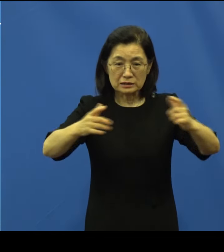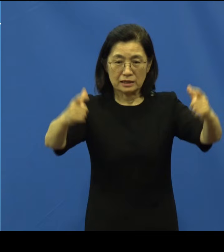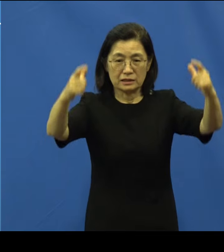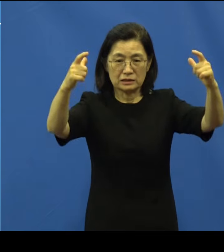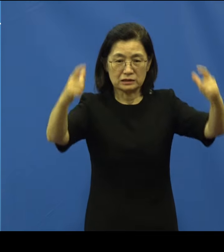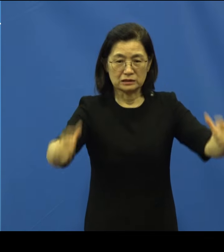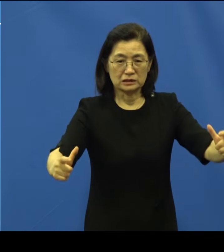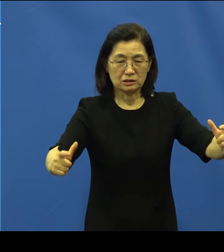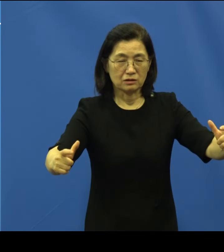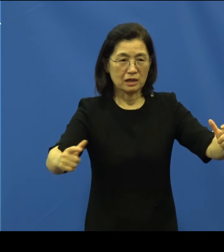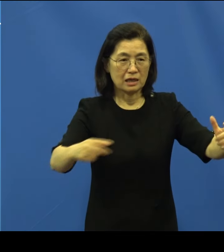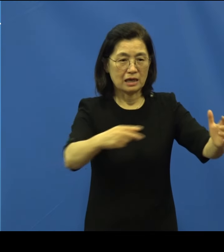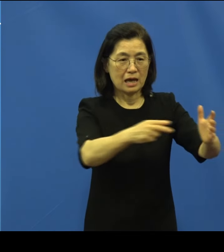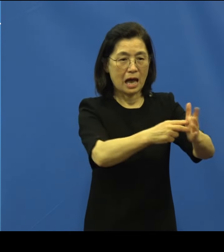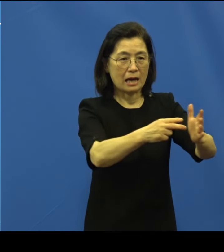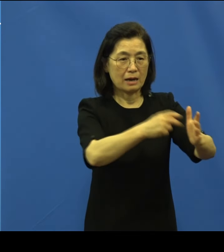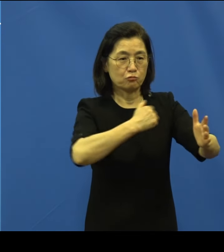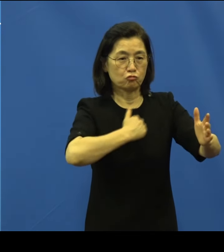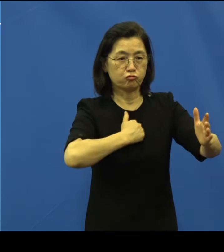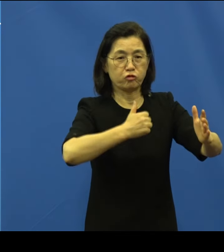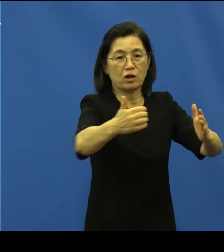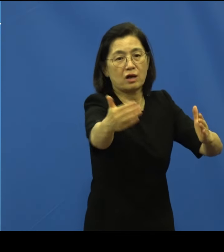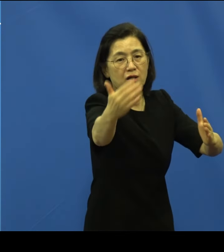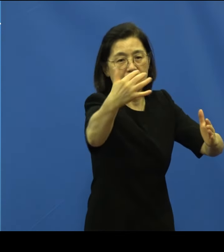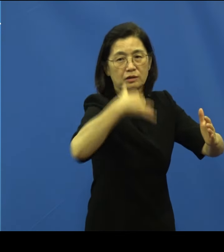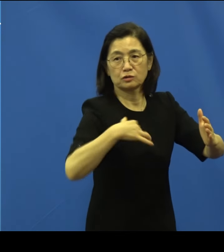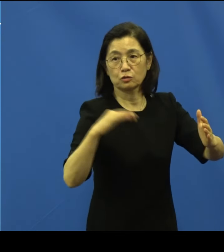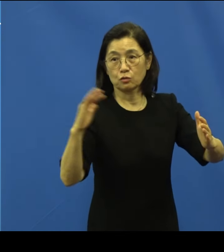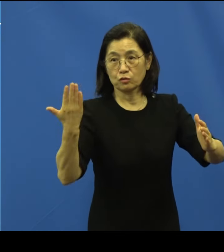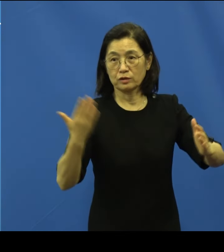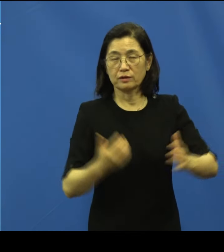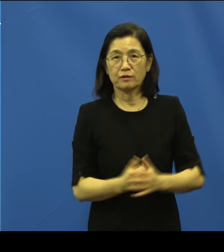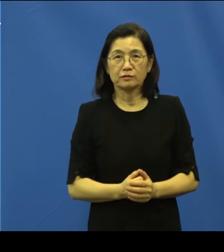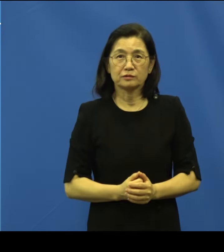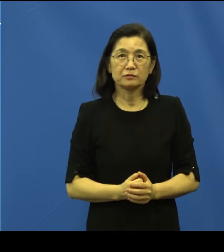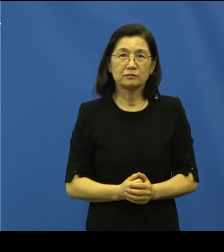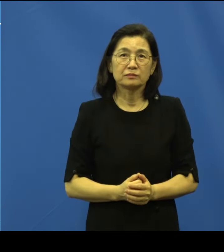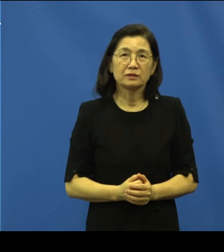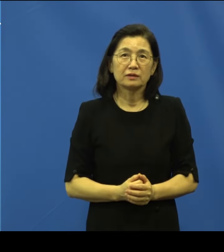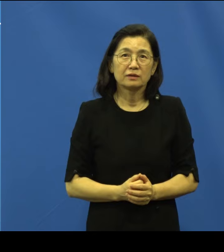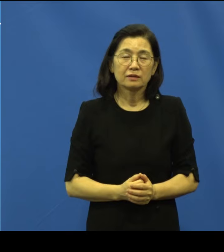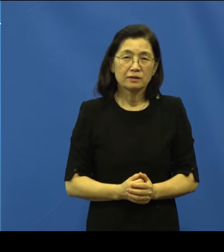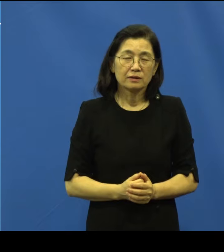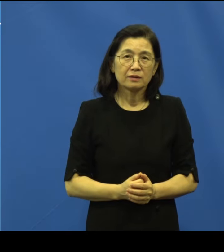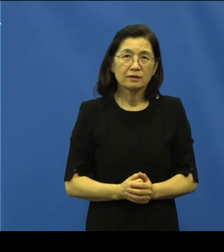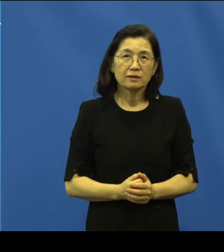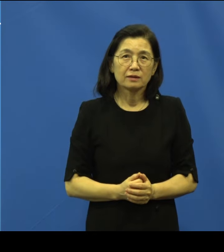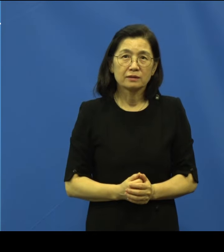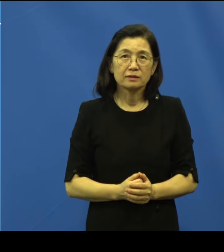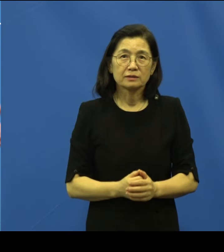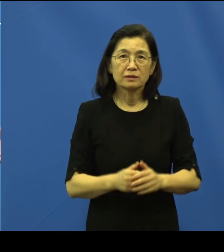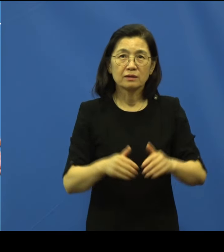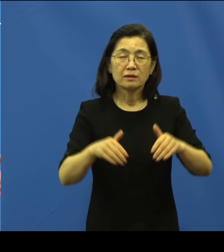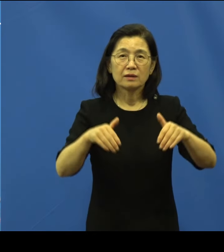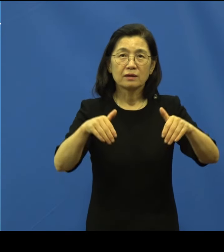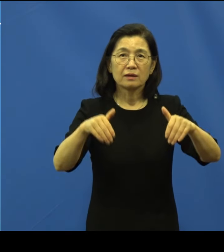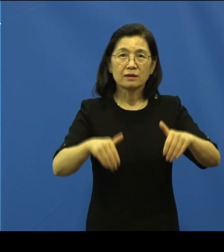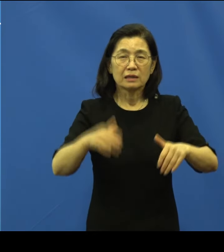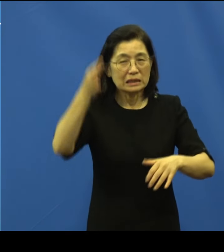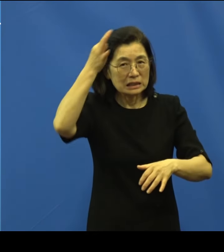몸이에요. 그러니까 이스라엘 왕이 그러죠. 엘리사에게 물어요. 이들을 칠까요 말까요? 이제